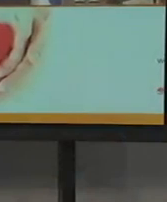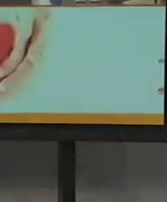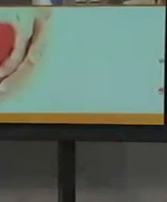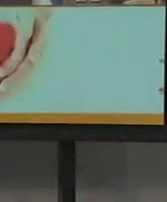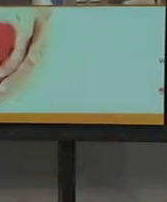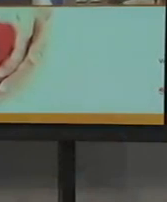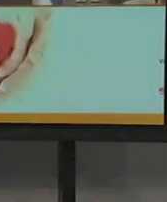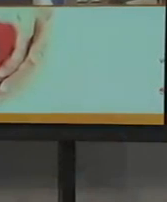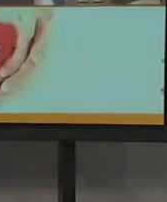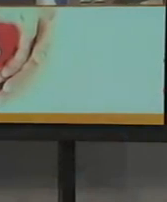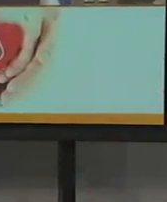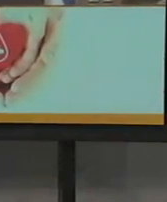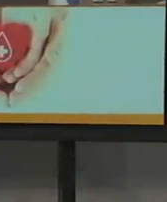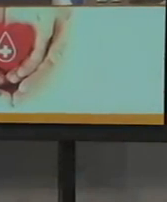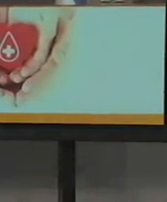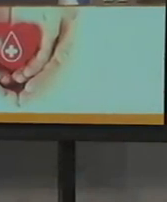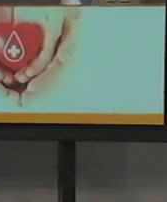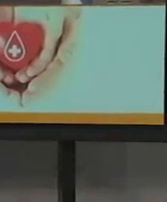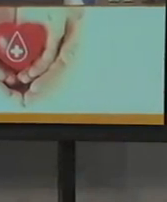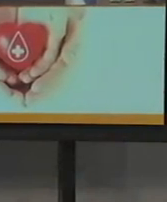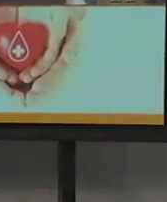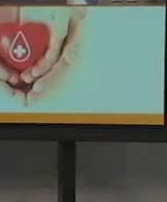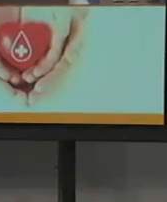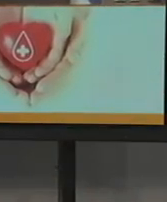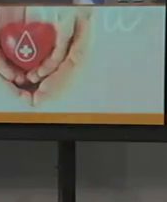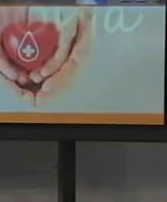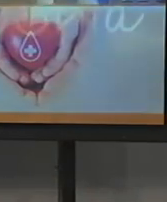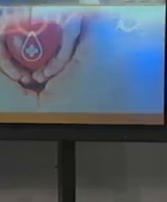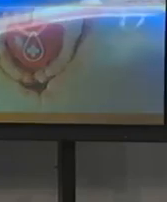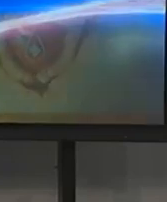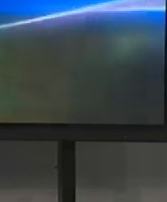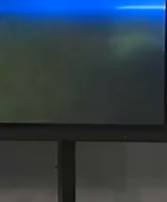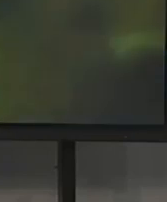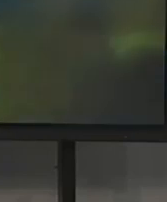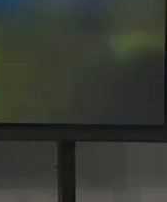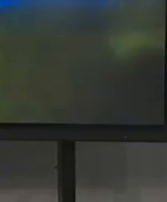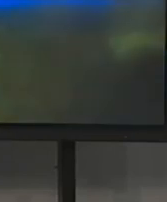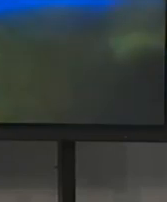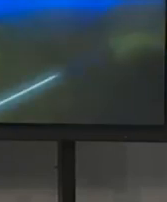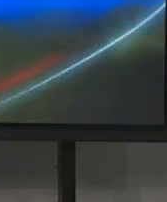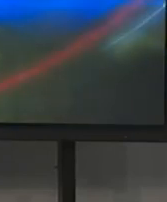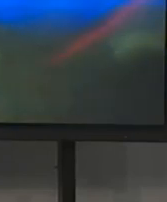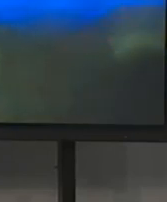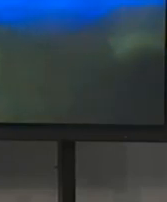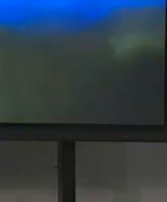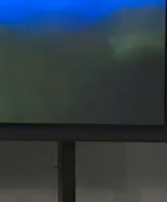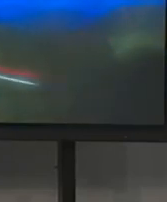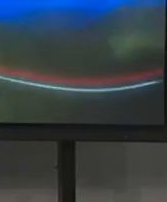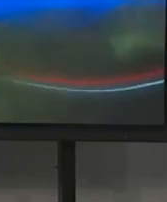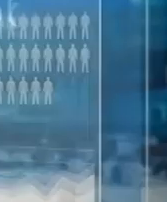Poštovani gledaoci, bilo je ovo uključenje u Palatu Srbija. Podsetimo, u Srbiji je prema zvaničnim podacima u poslednja 24